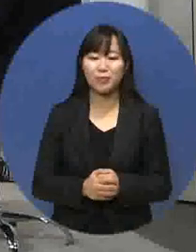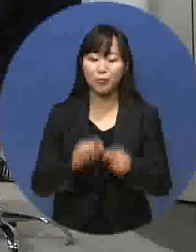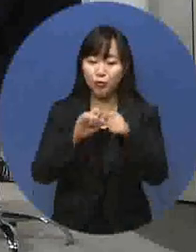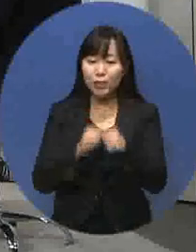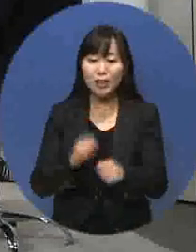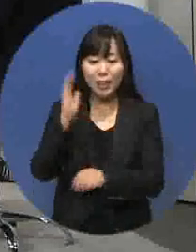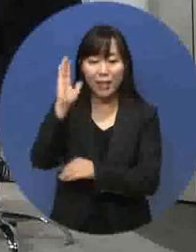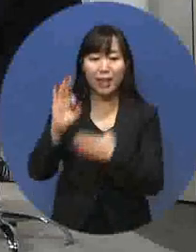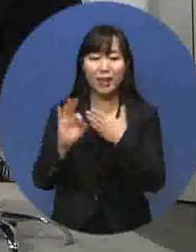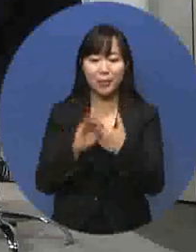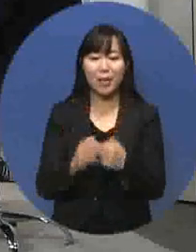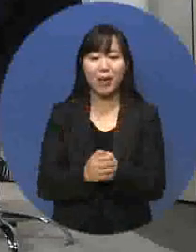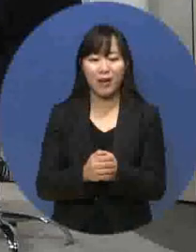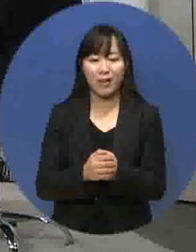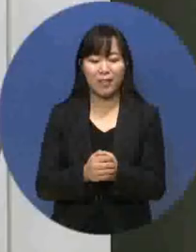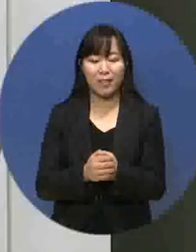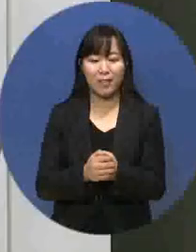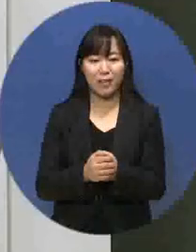아까 뭐